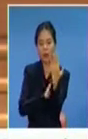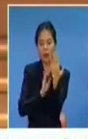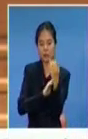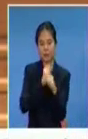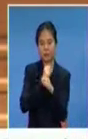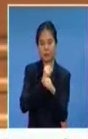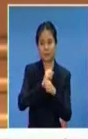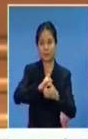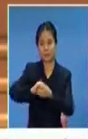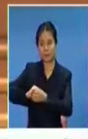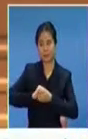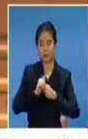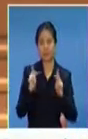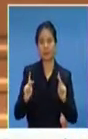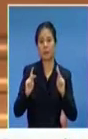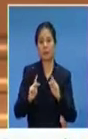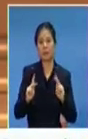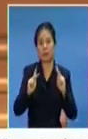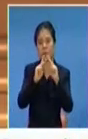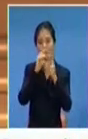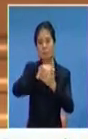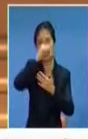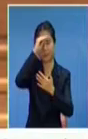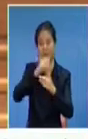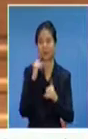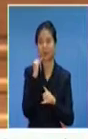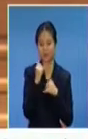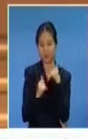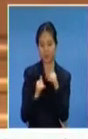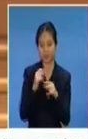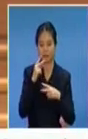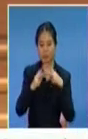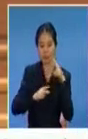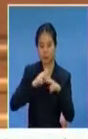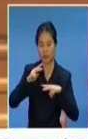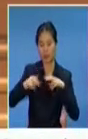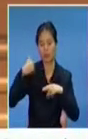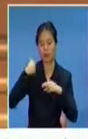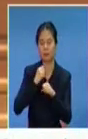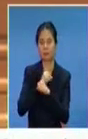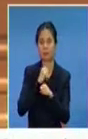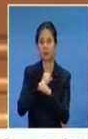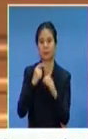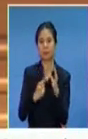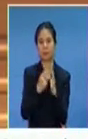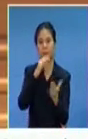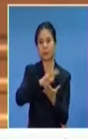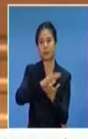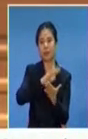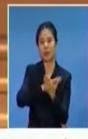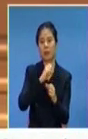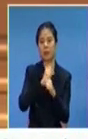าคีเครือข่ายครับกระทรวงศึกษาต้องเข้ามากระทรวงศึกษามีเครือข่ายไปทั่วประเทศเริ่มกันที่โรงเรียนอย่างที่ผม